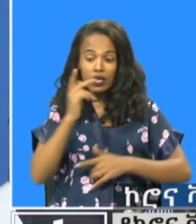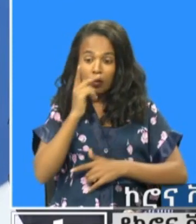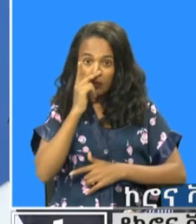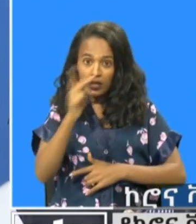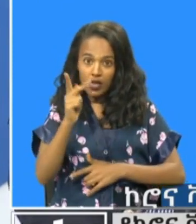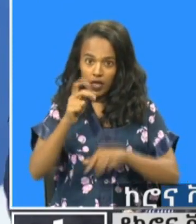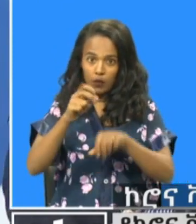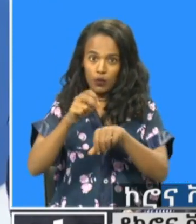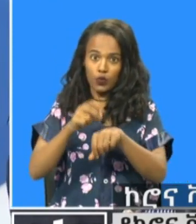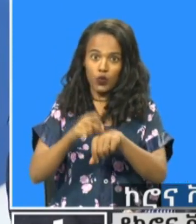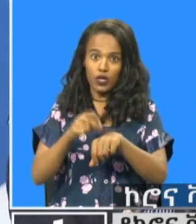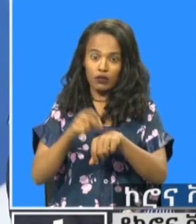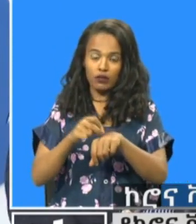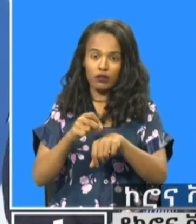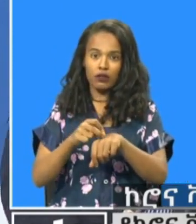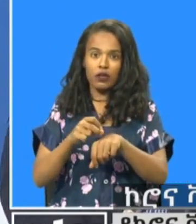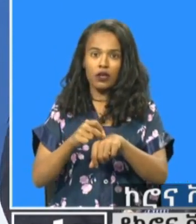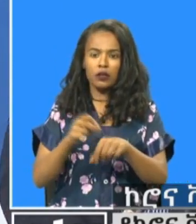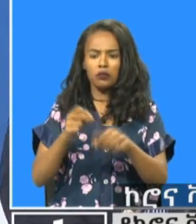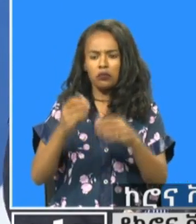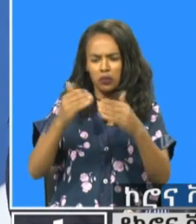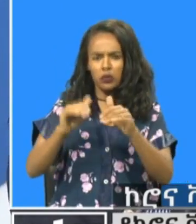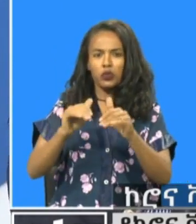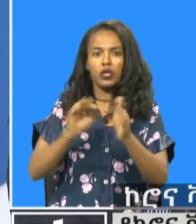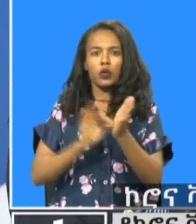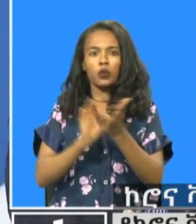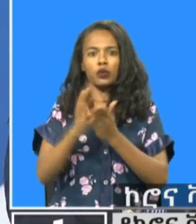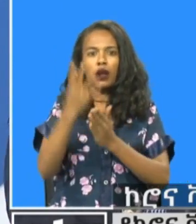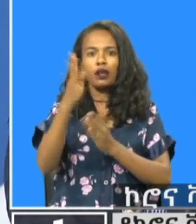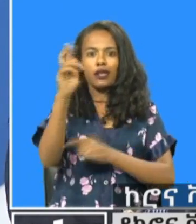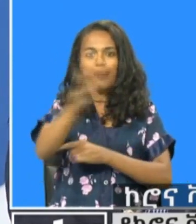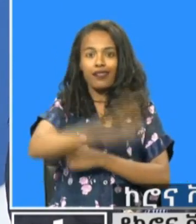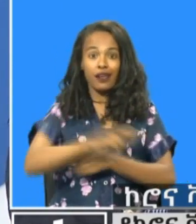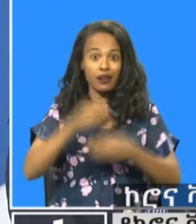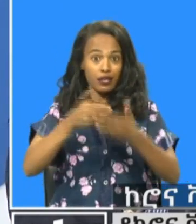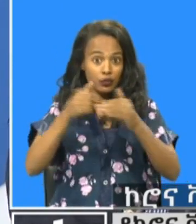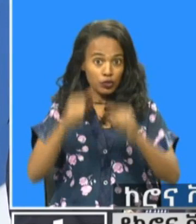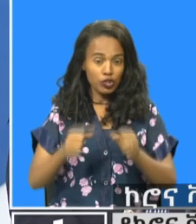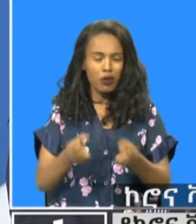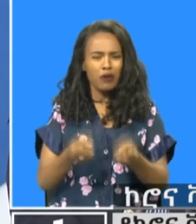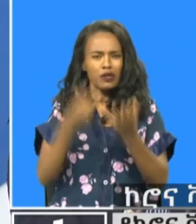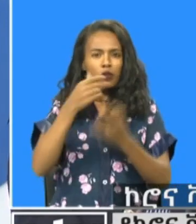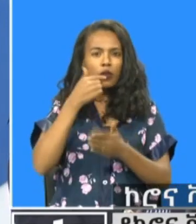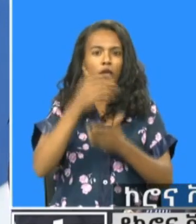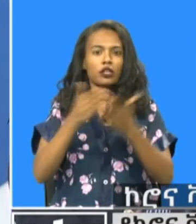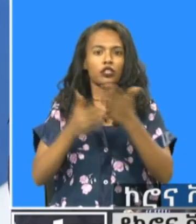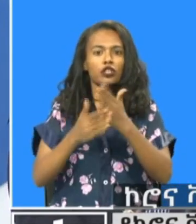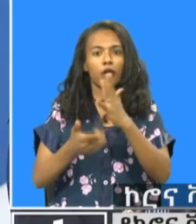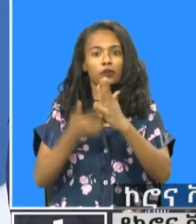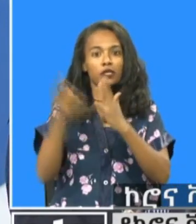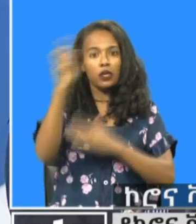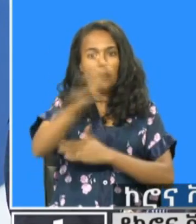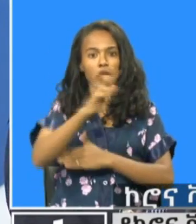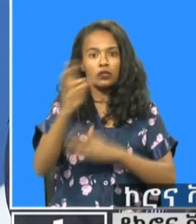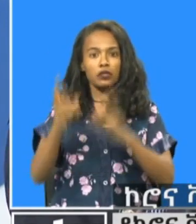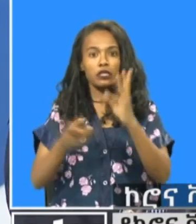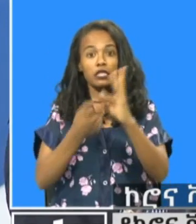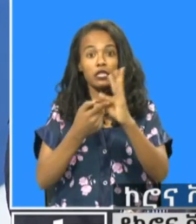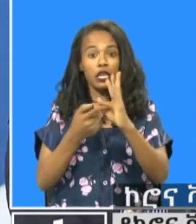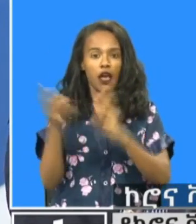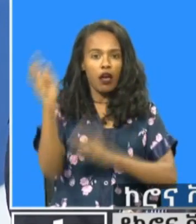የሚታይበት ወቅት በተወሰነ ቁጥር እስከ 14 ቀን ሊደርስ ቢችልም አብዛኛው በሚባል ደረጃ 5ኛው ቀን እስከ 6ኛው ቀን